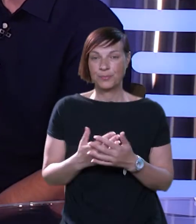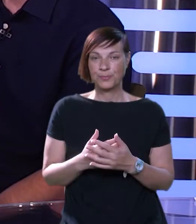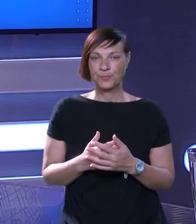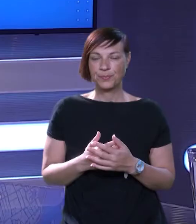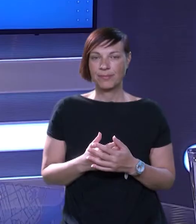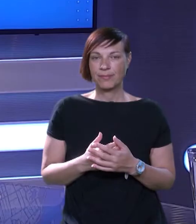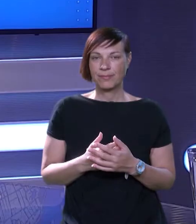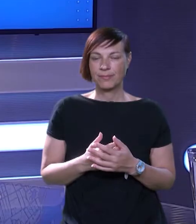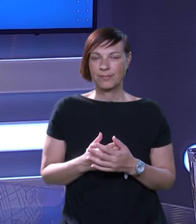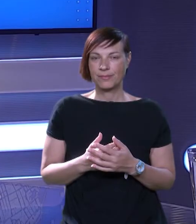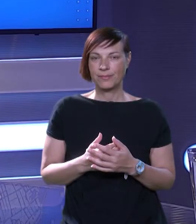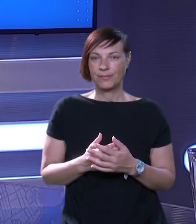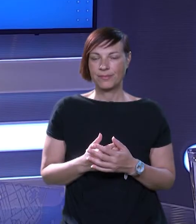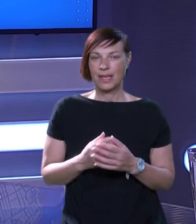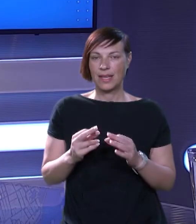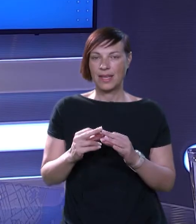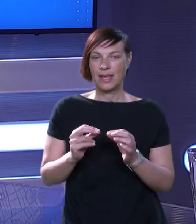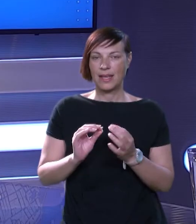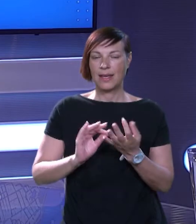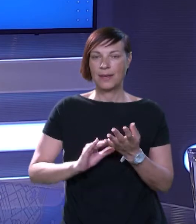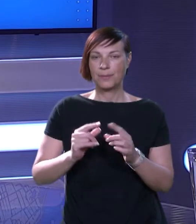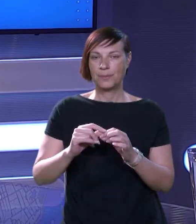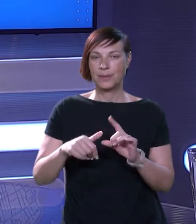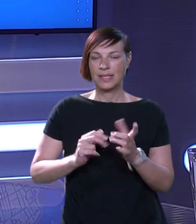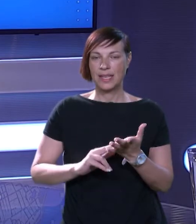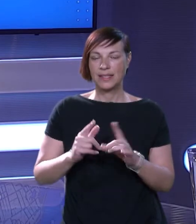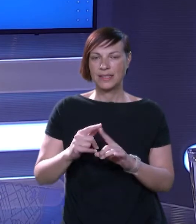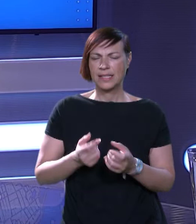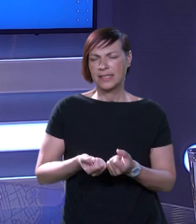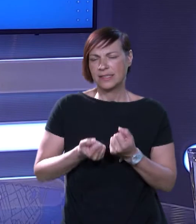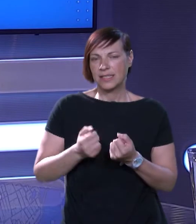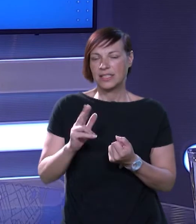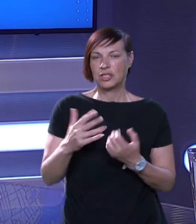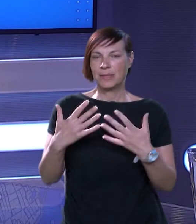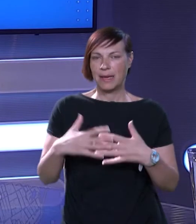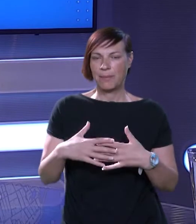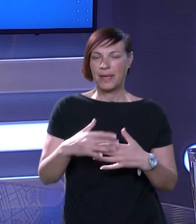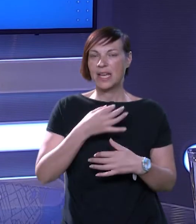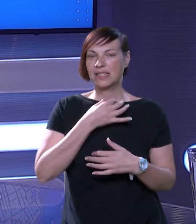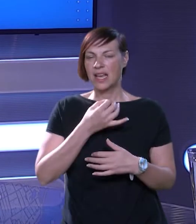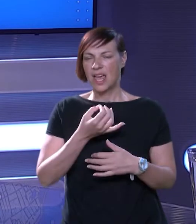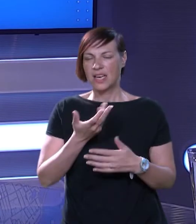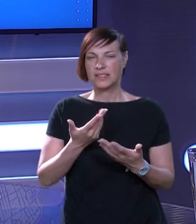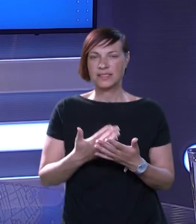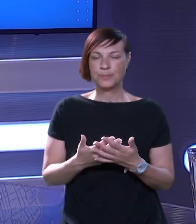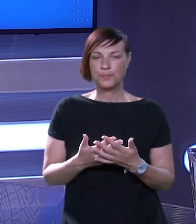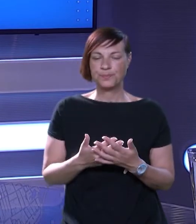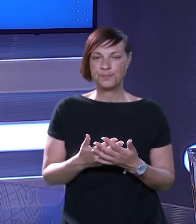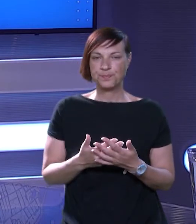šta, mislim, ambijent je kao zahtjevan jer ti moraš imati aparat, moraš imati glas, moraš